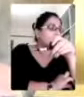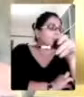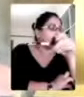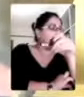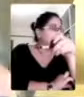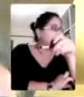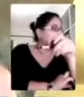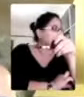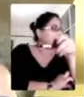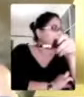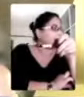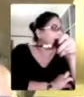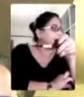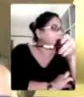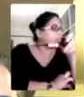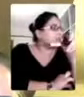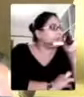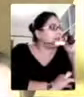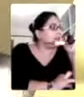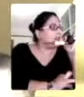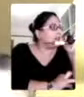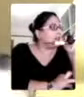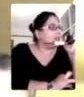okumuştunuz. Bir türlü onu çevirmek nasip olmadı.